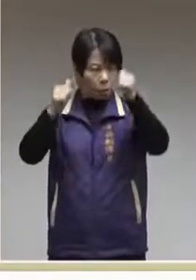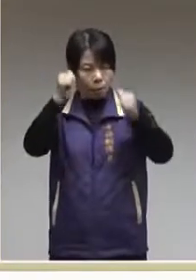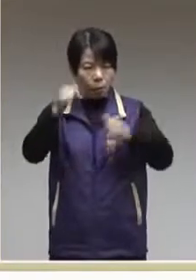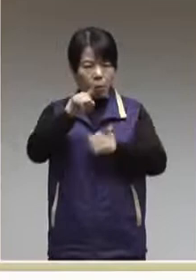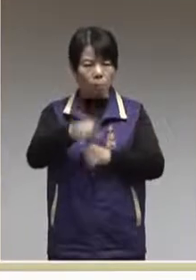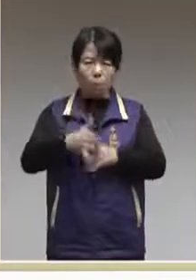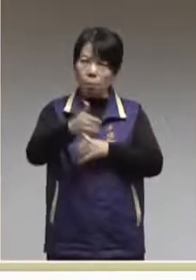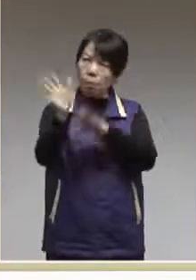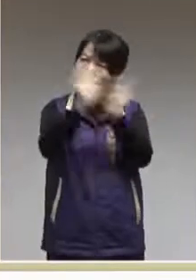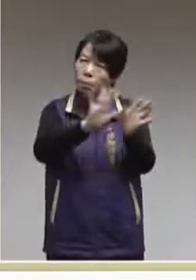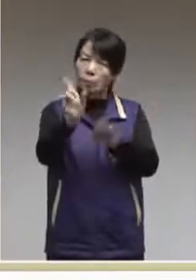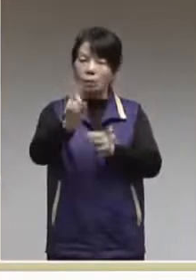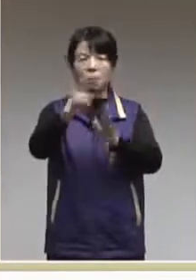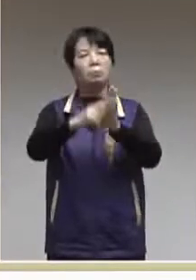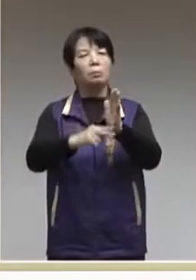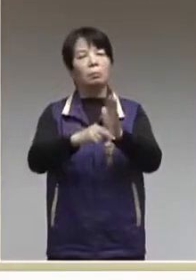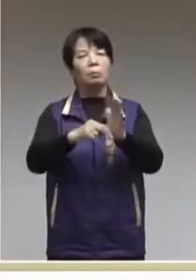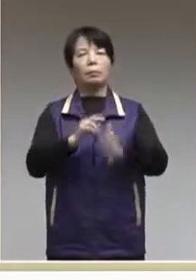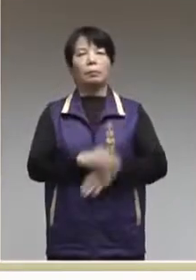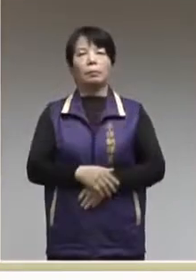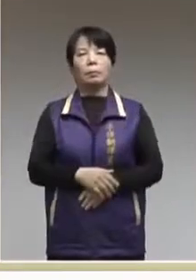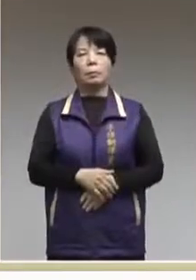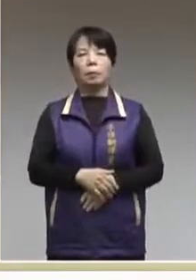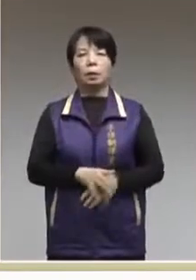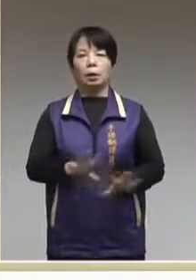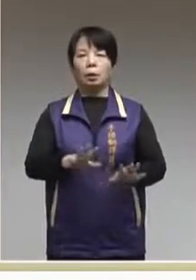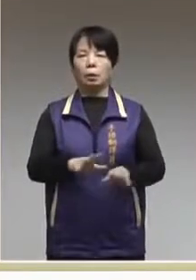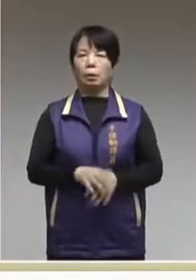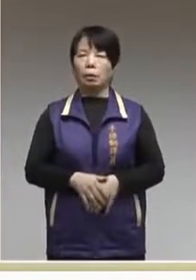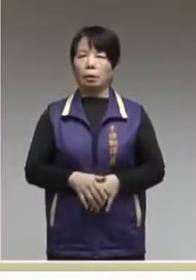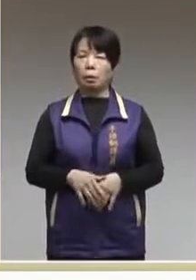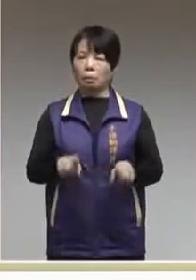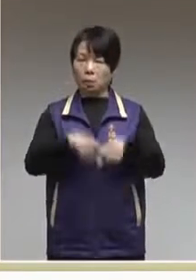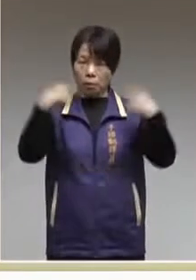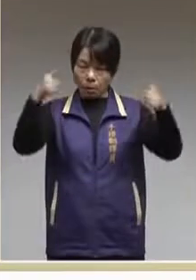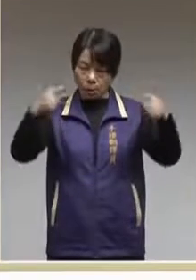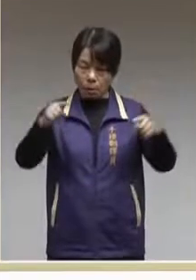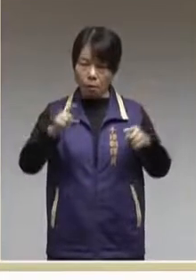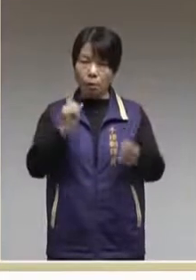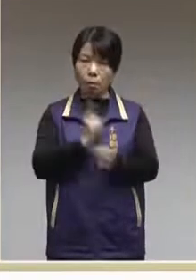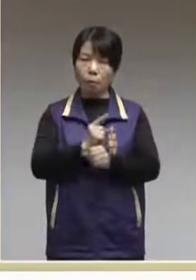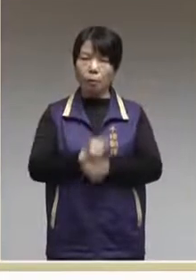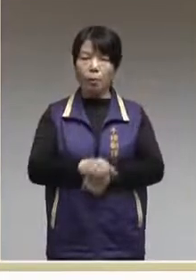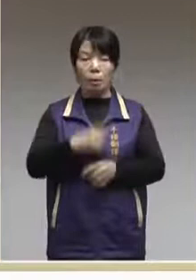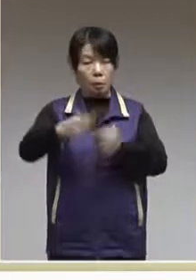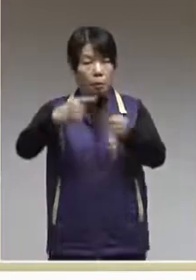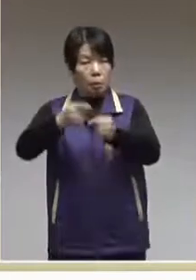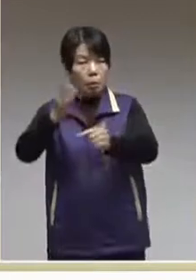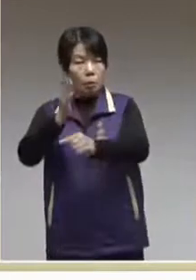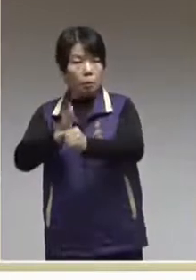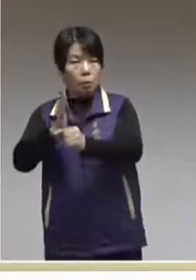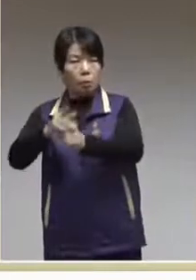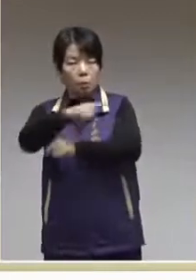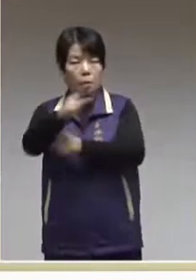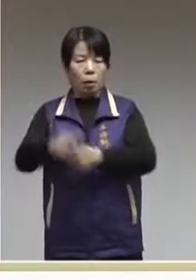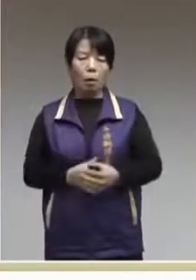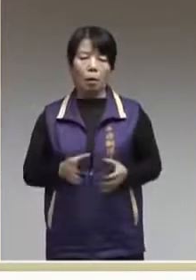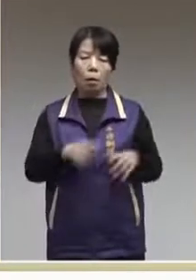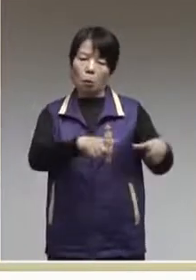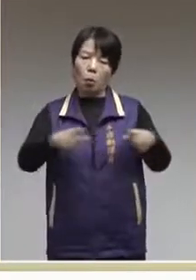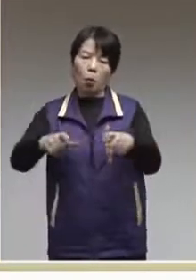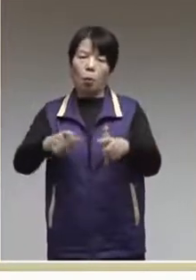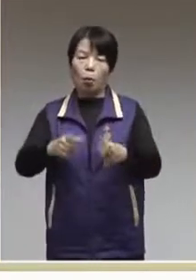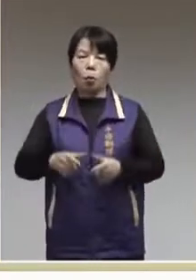况是怎么样。那经常我们也晓得，最近在年终的聚会蛮多的，那有一些餐厅